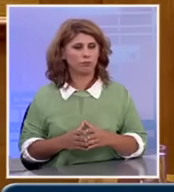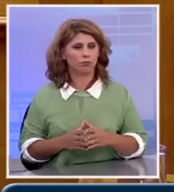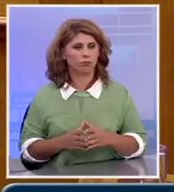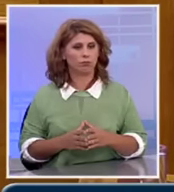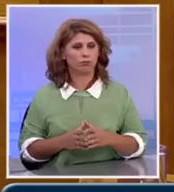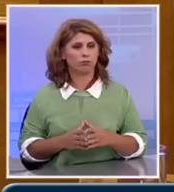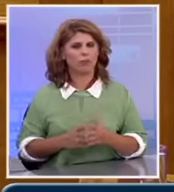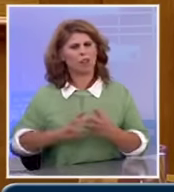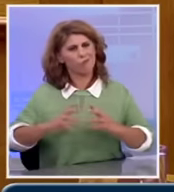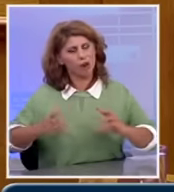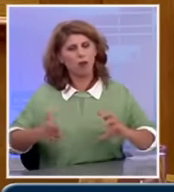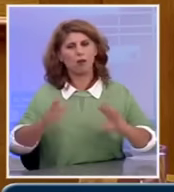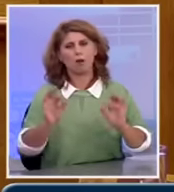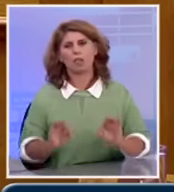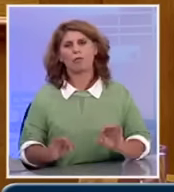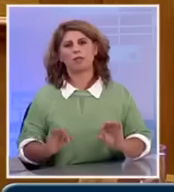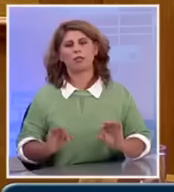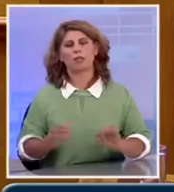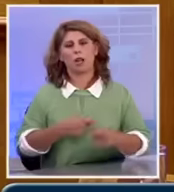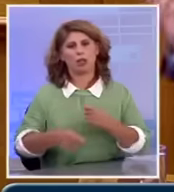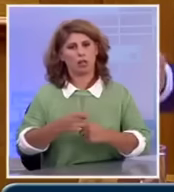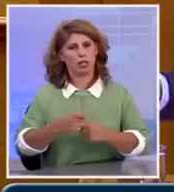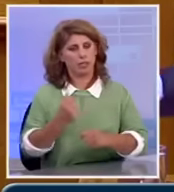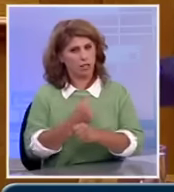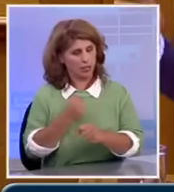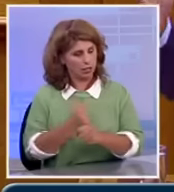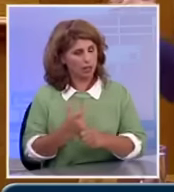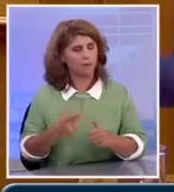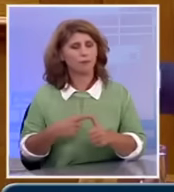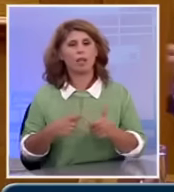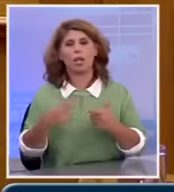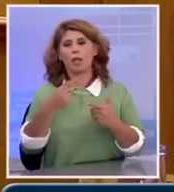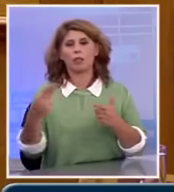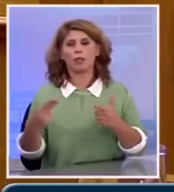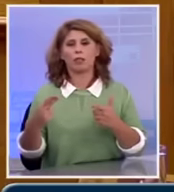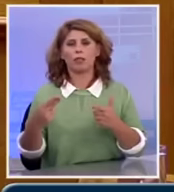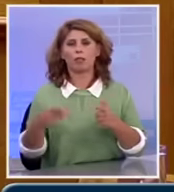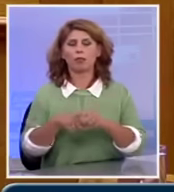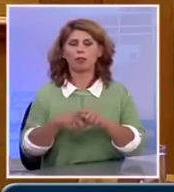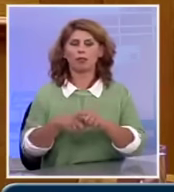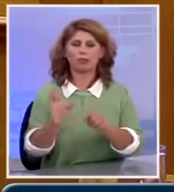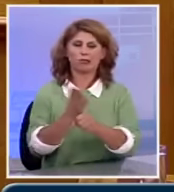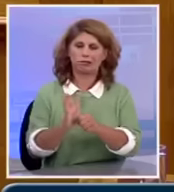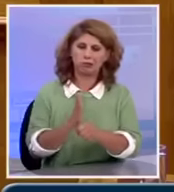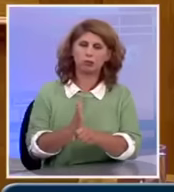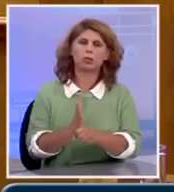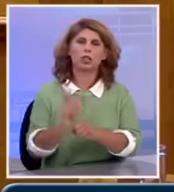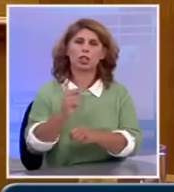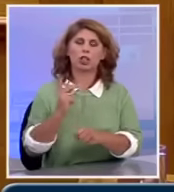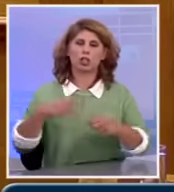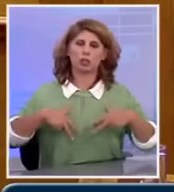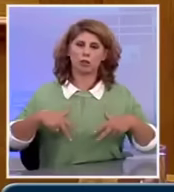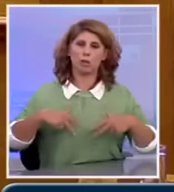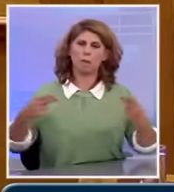απορύθμιση της αγοράς εργασίας στα θέματα που αφορούν την κατεδάφιση του κοινωνικού κράτους τις απολύσεις περικοπές σστο